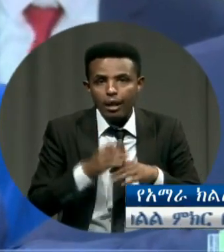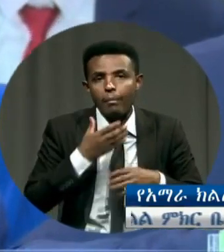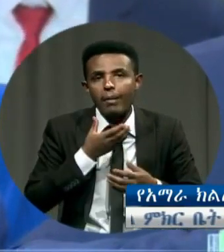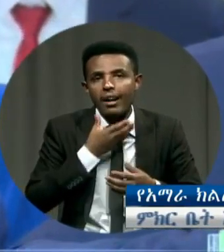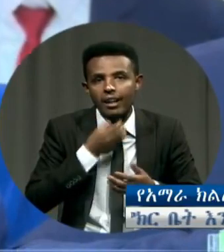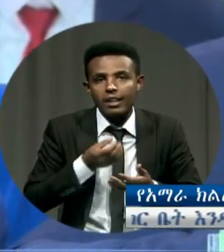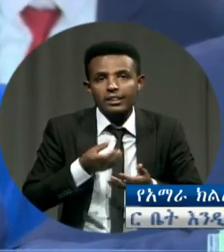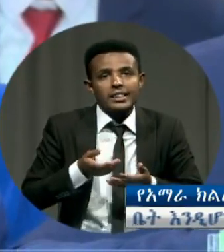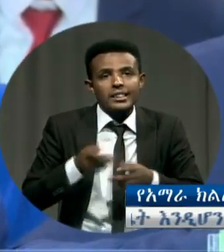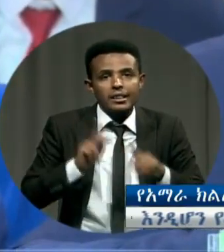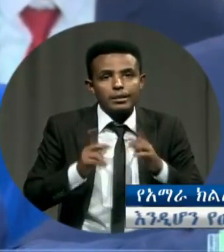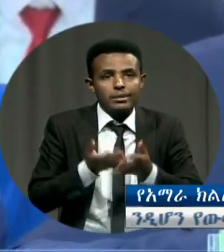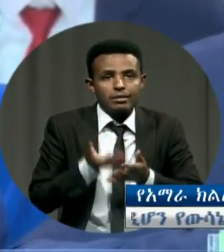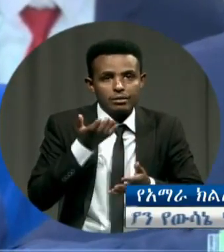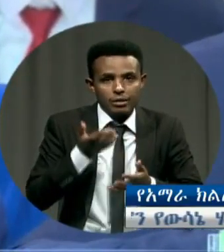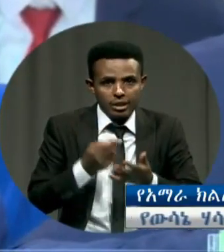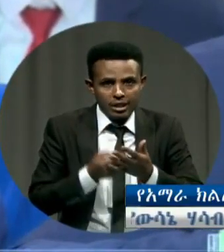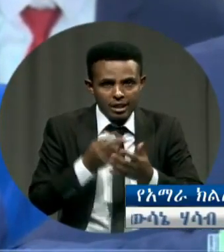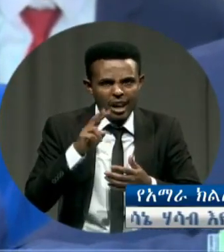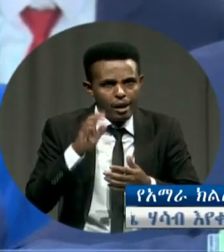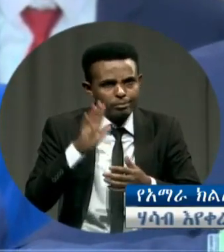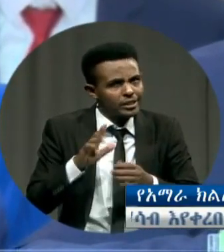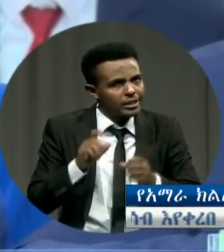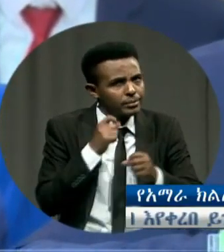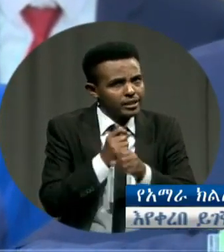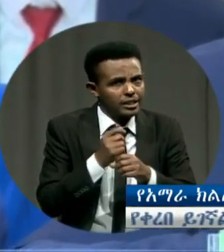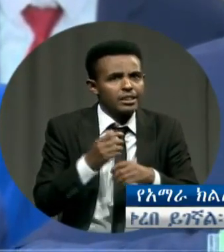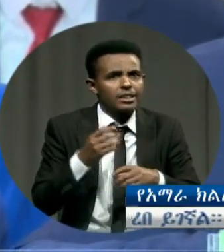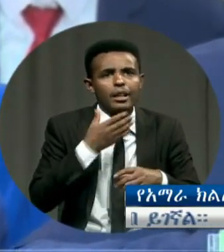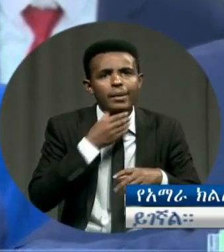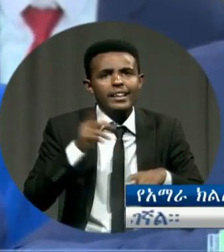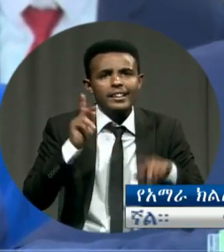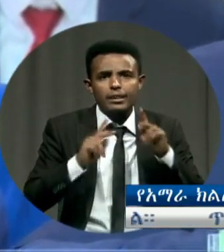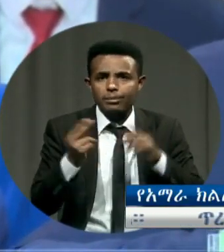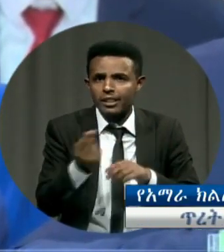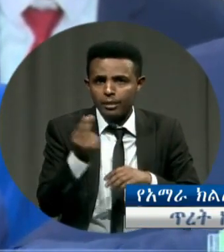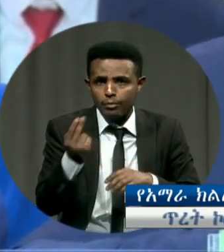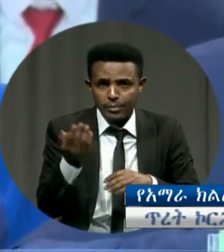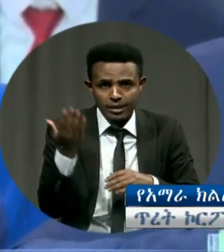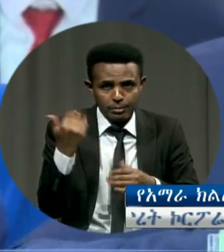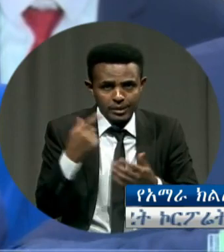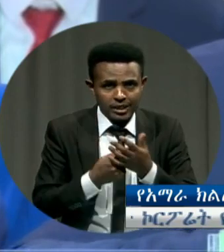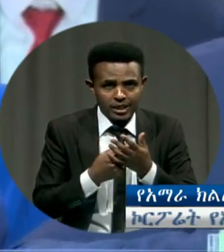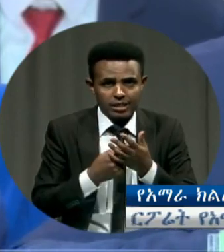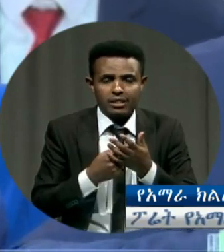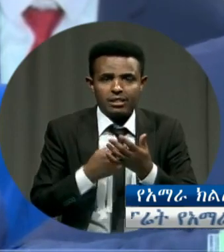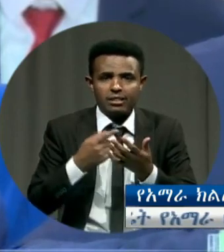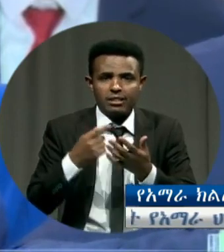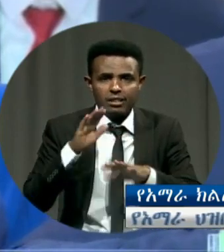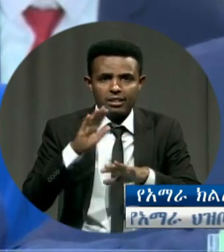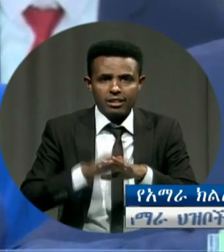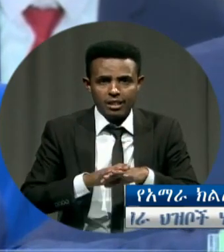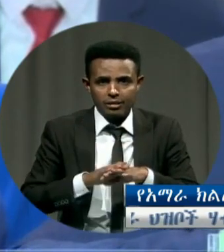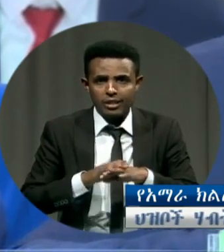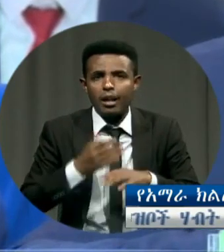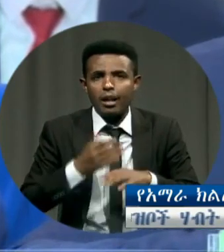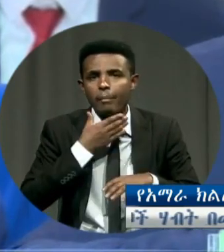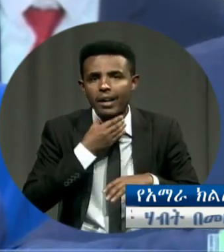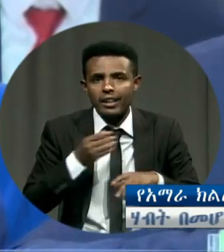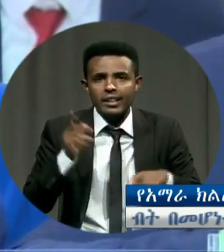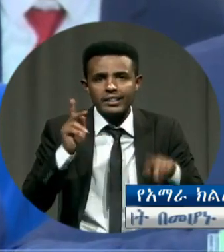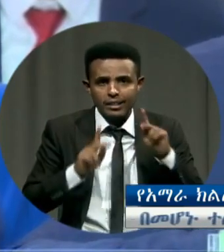ይሄን 25 አመት የአማራ ህዝብ ተጠቅሞበት ነበር ወይ? ይሄ እኔ ደፍሬ መናገር እችላለሁ፣ የአማራን ህዝብ